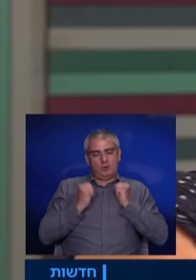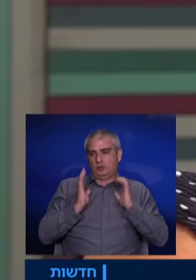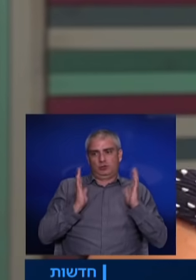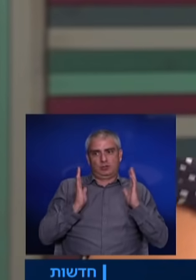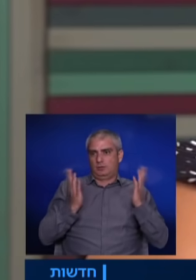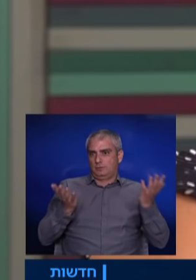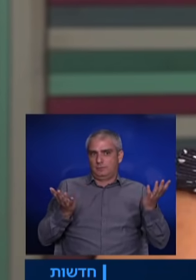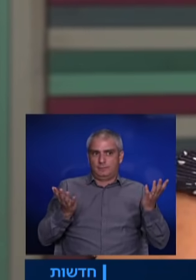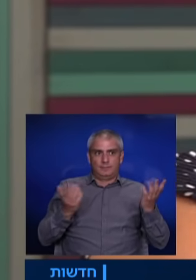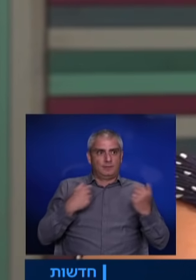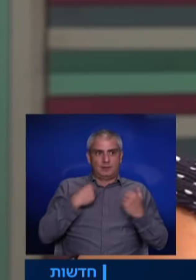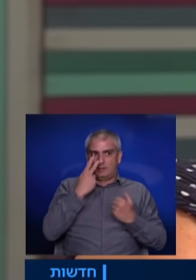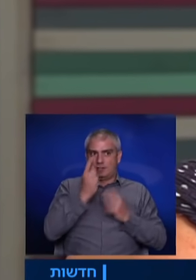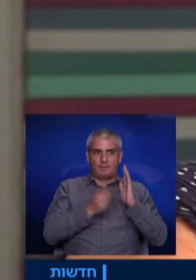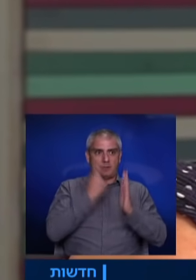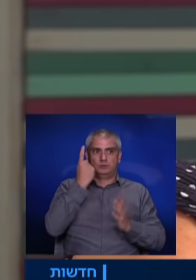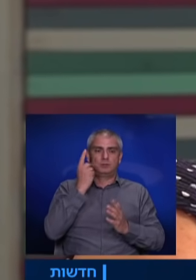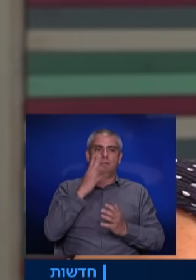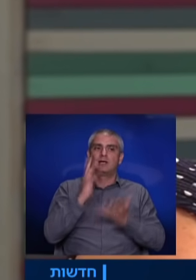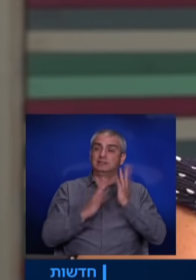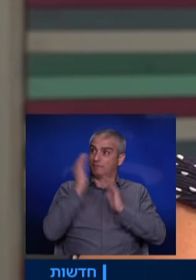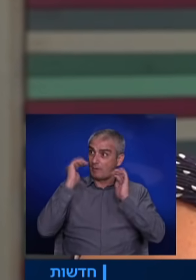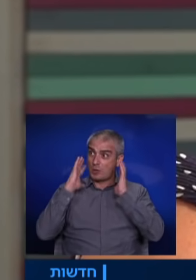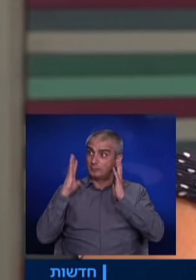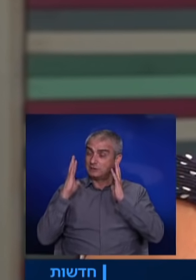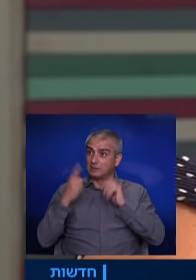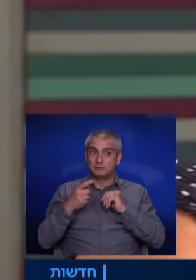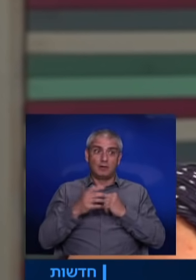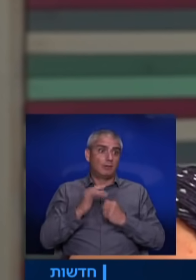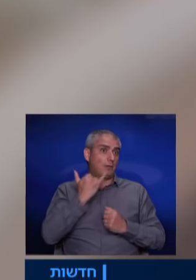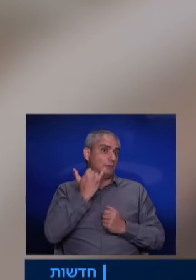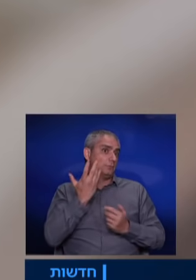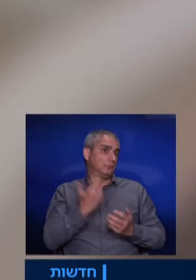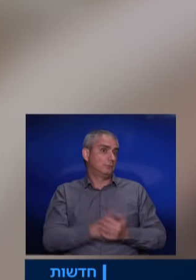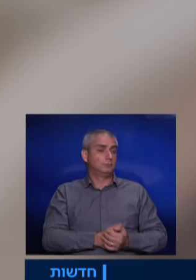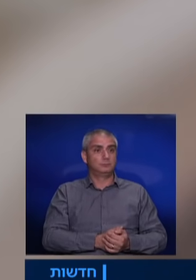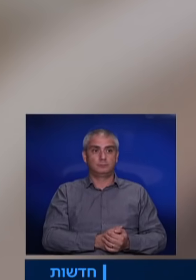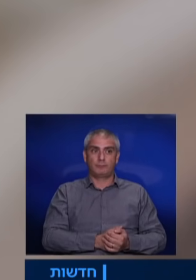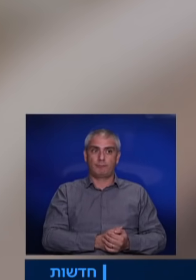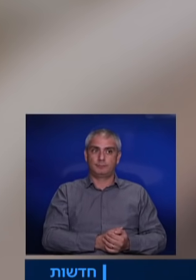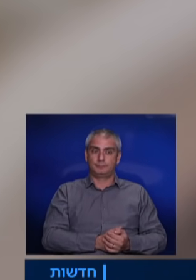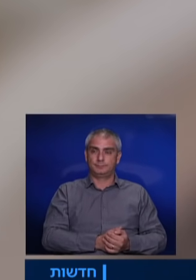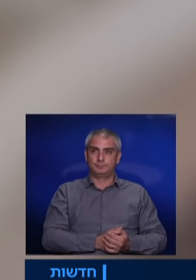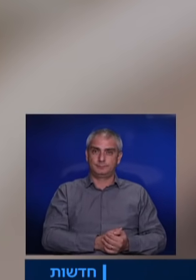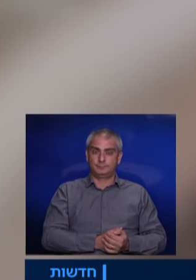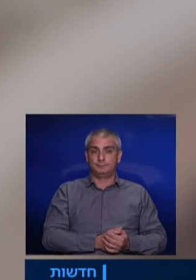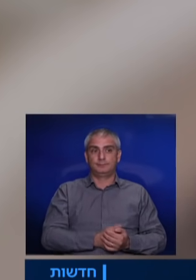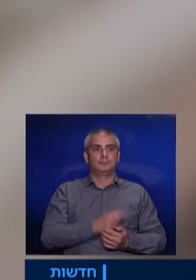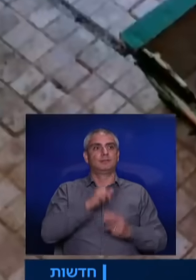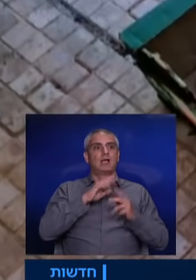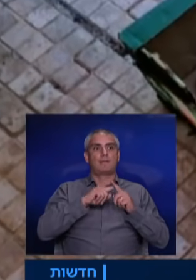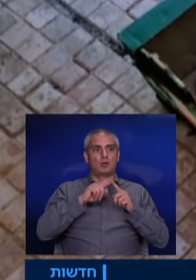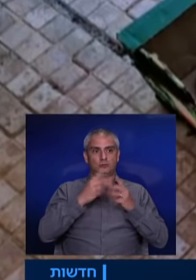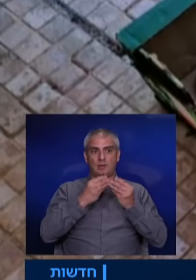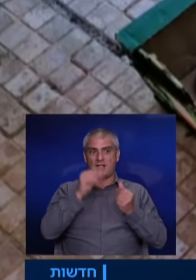קשה. כשאני ראיתי את זה פעם ראשונה... מה, זה פחות מזעזע? כן. לכמה חודשים האפר